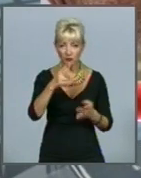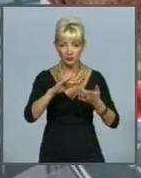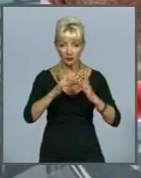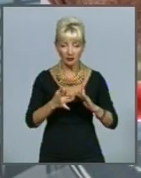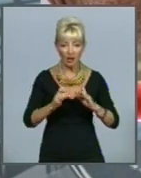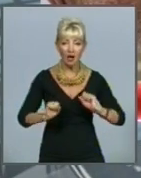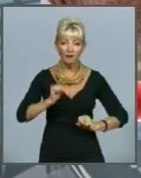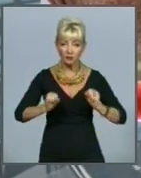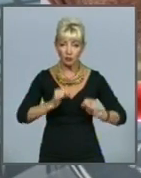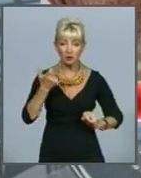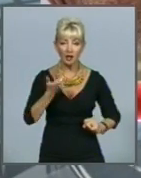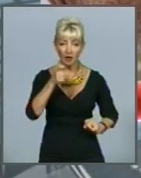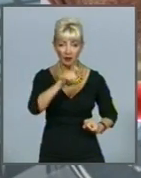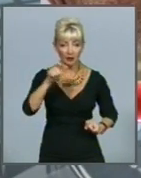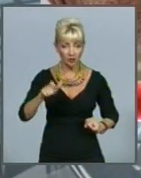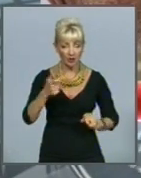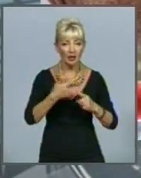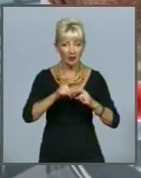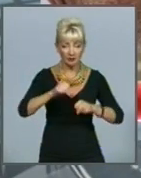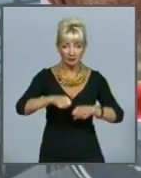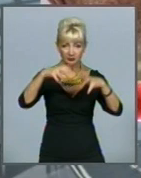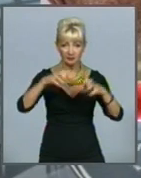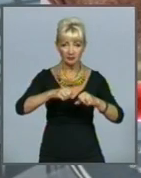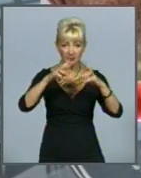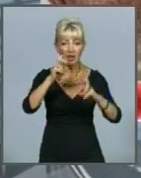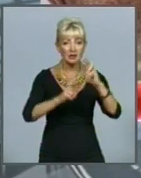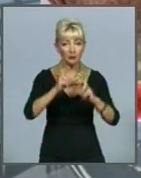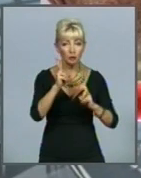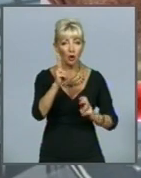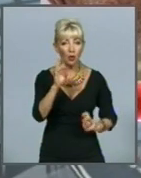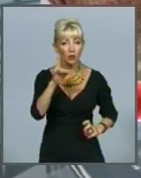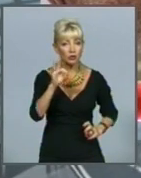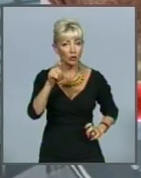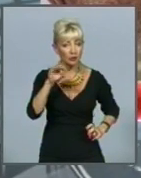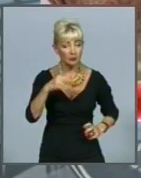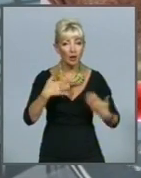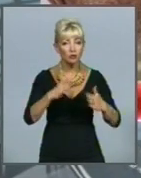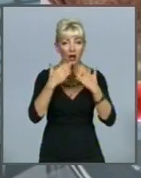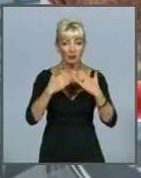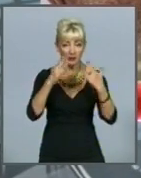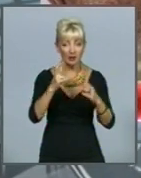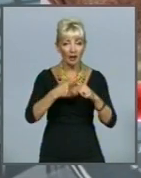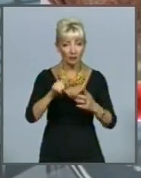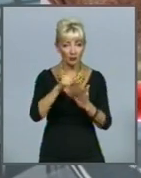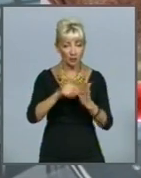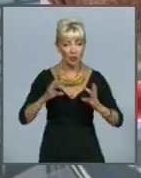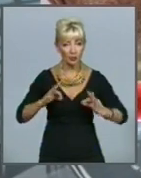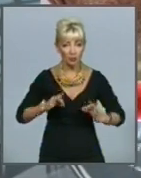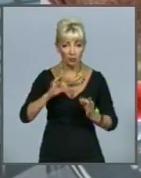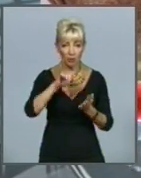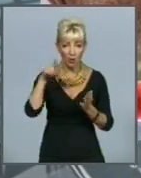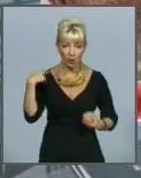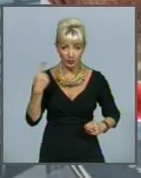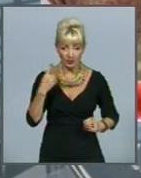харьковчан выбросами завода «Коксохим». Я уже обратился по этому вопросу к прокурору области, провел консультации с народными